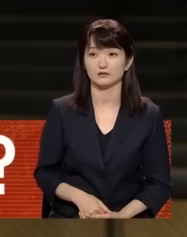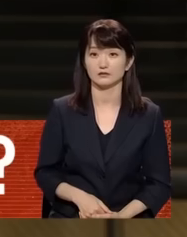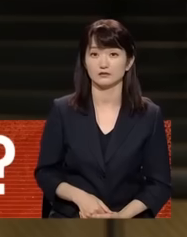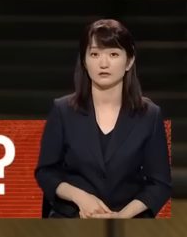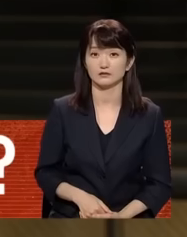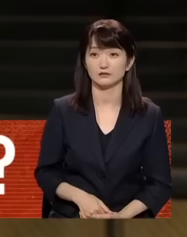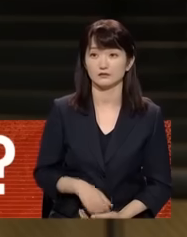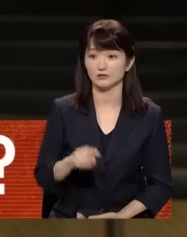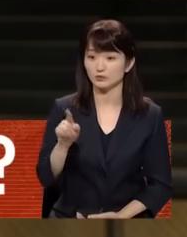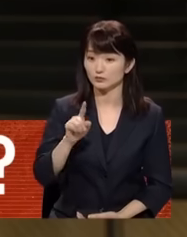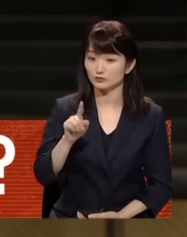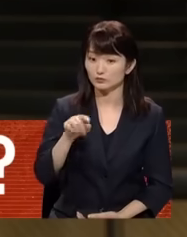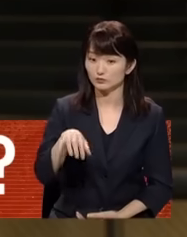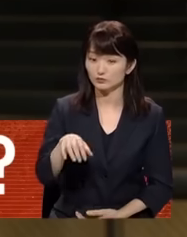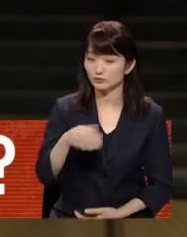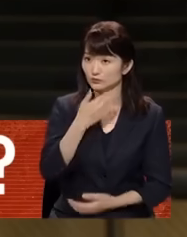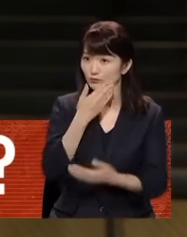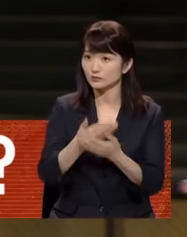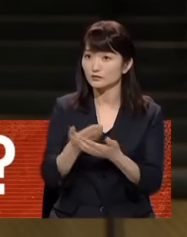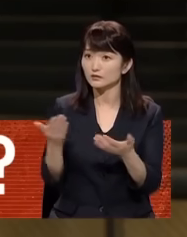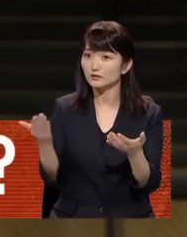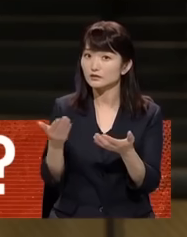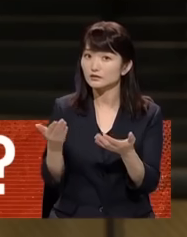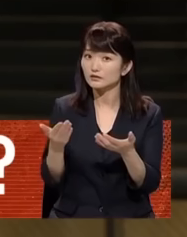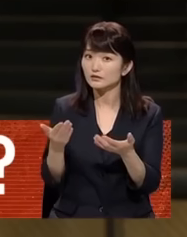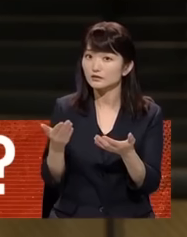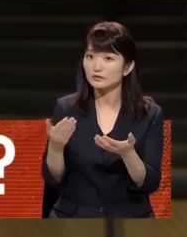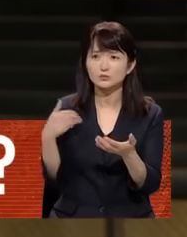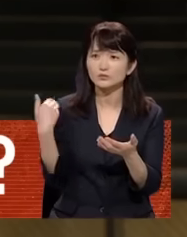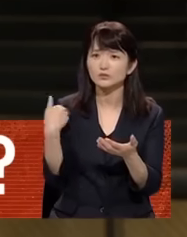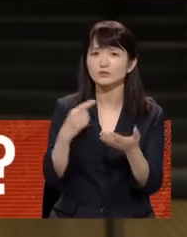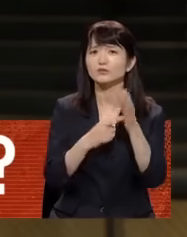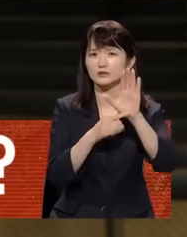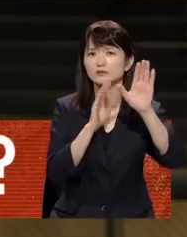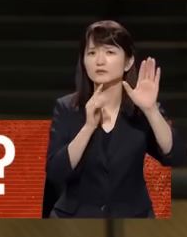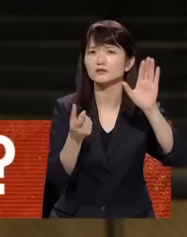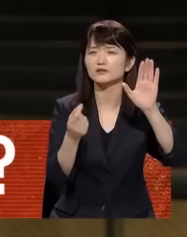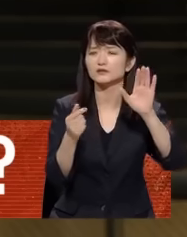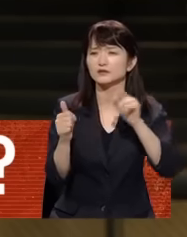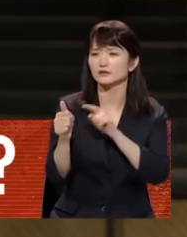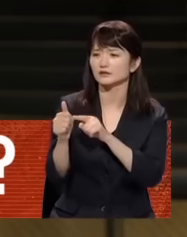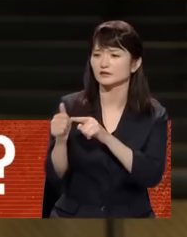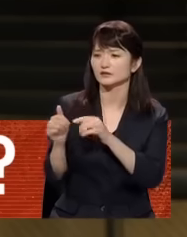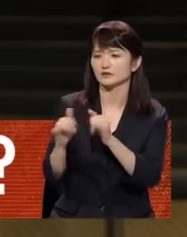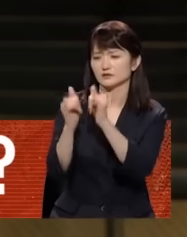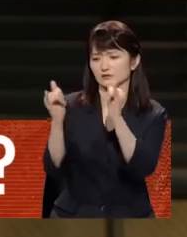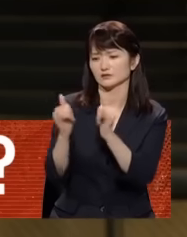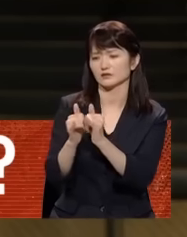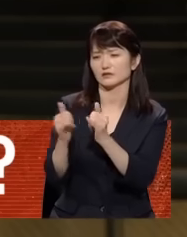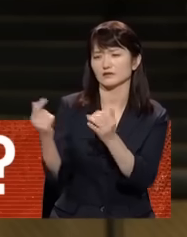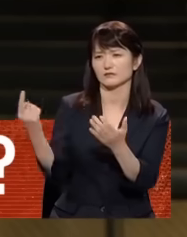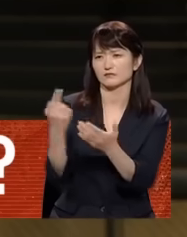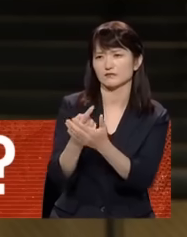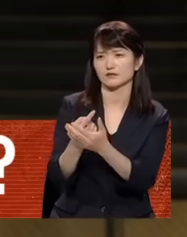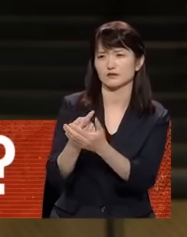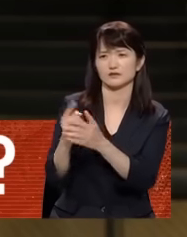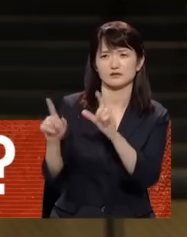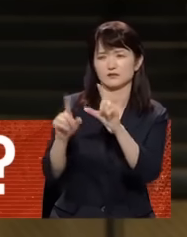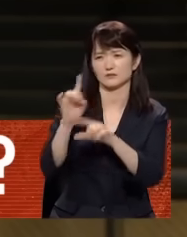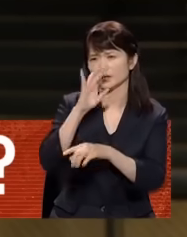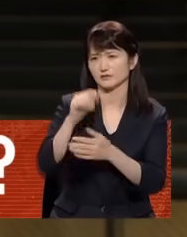중요한 일을 하는지 몰라도 공개를 하는게 저는 바람직하다고 생각이 들어요이 사람 사회생활을 해서는 안 된 사람이에요 아주 나쁜